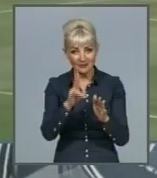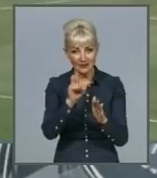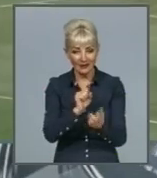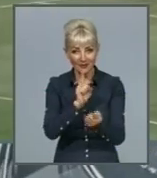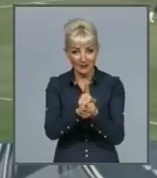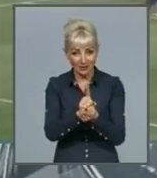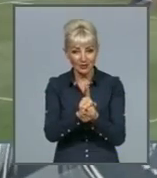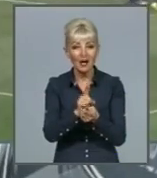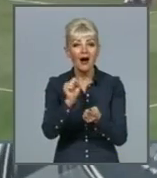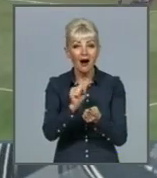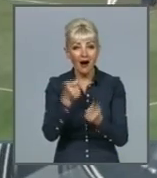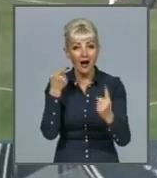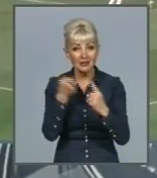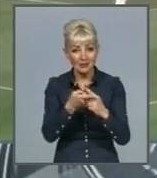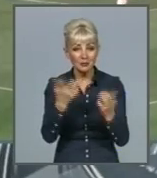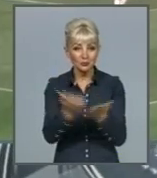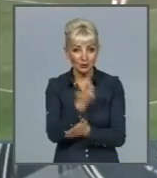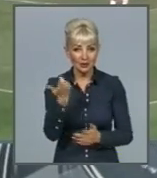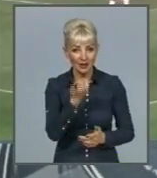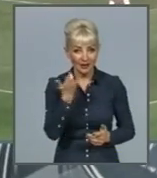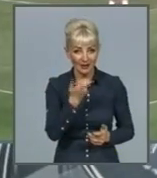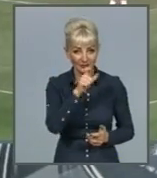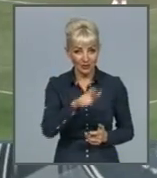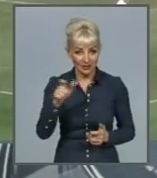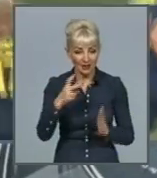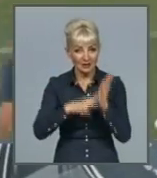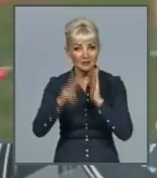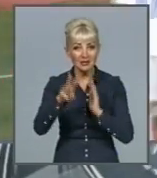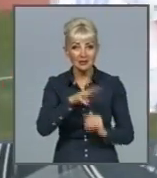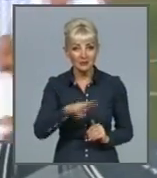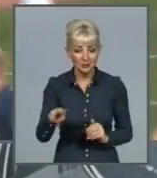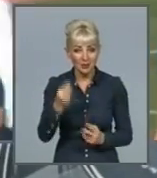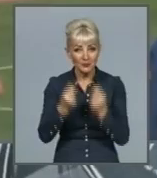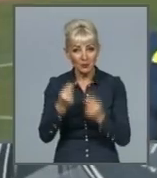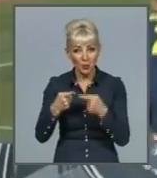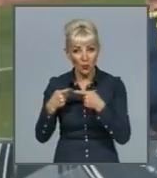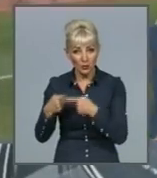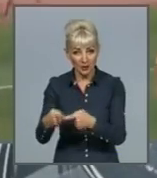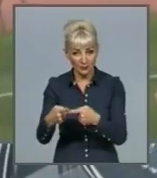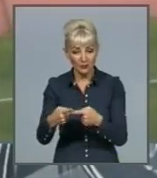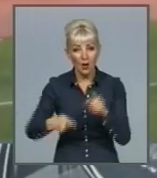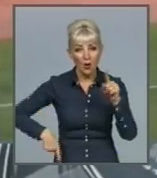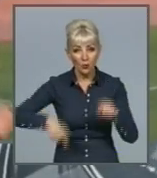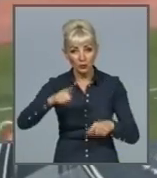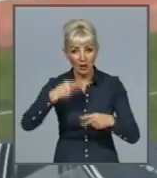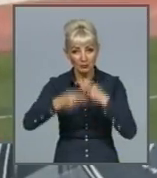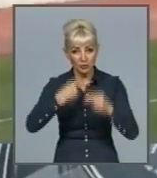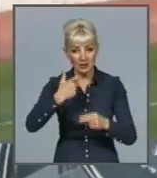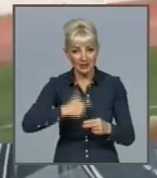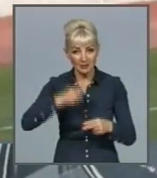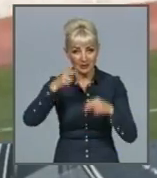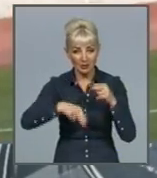мяч удалось харьковчанам. На 73-й минуте розыгрыш углового эффектным ударом через себя завершил Виталий Федорив.